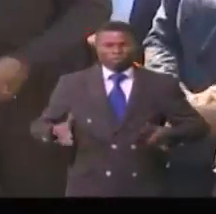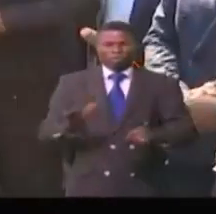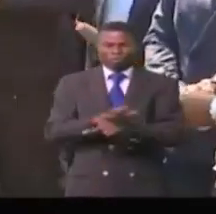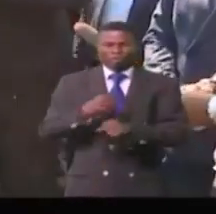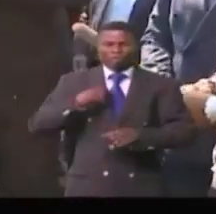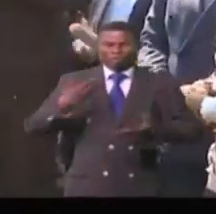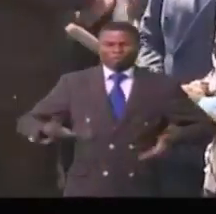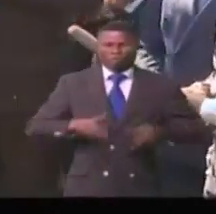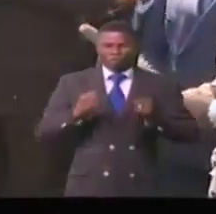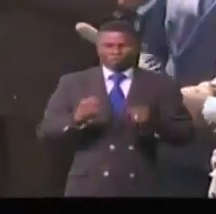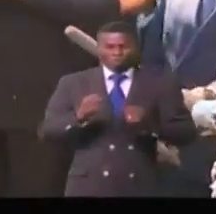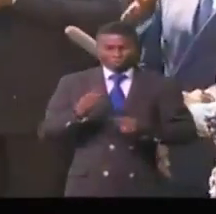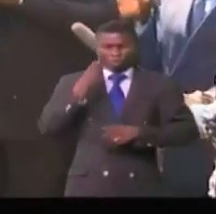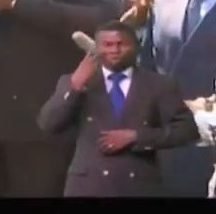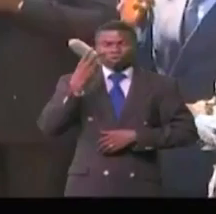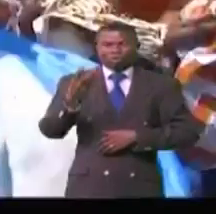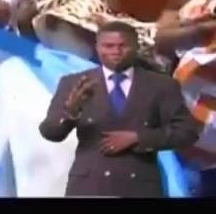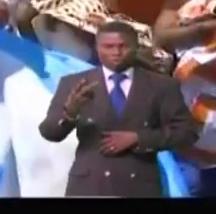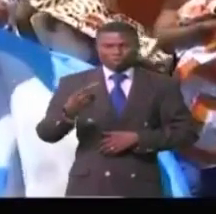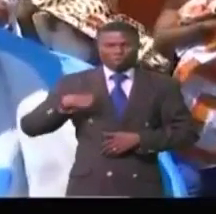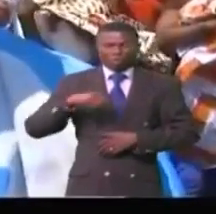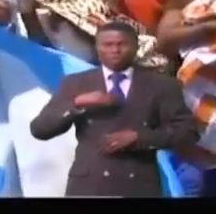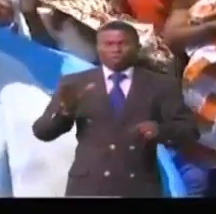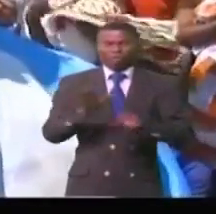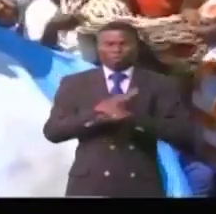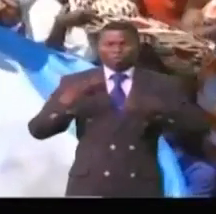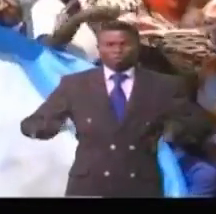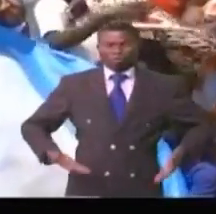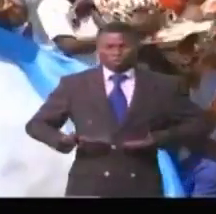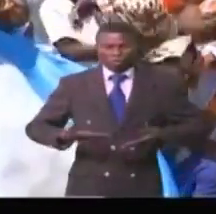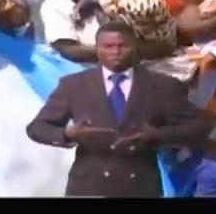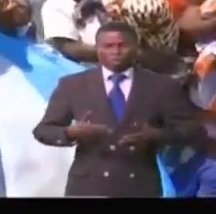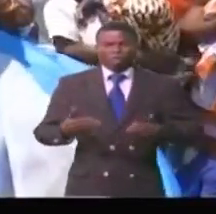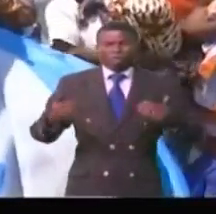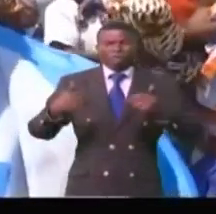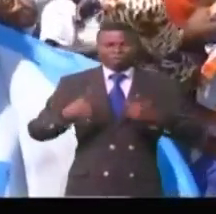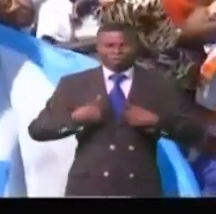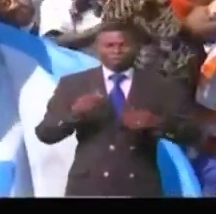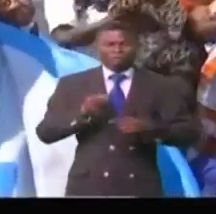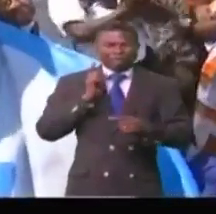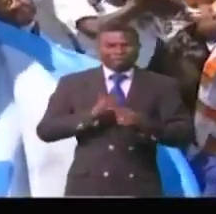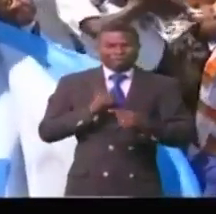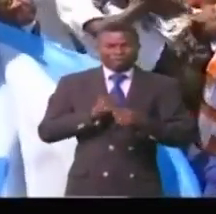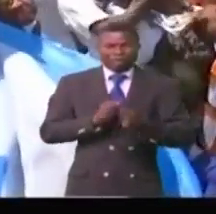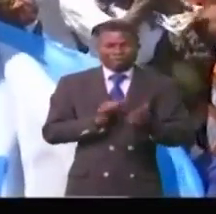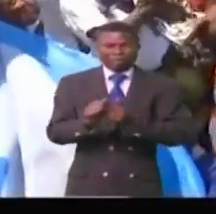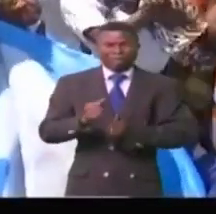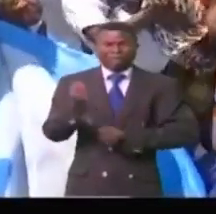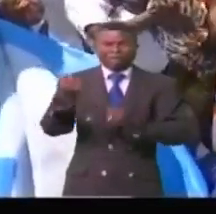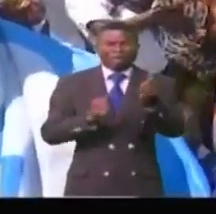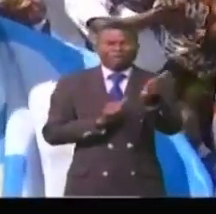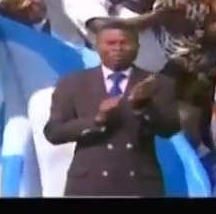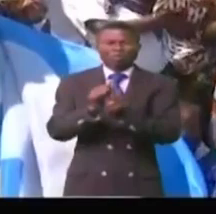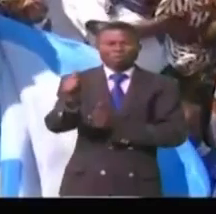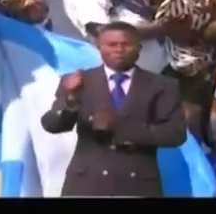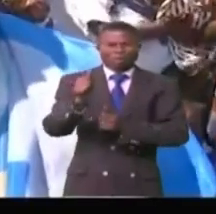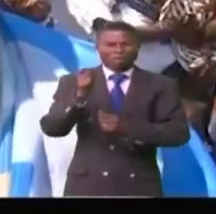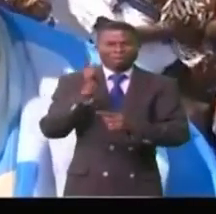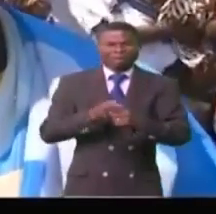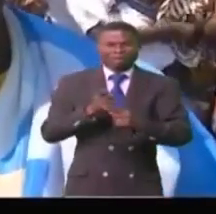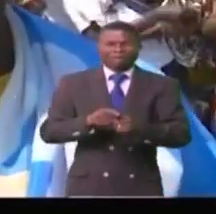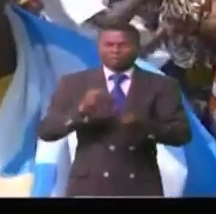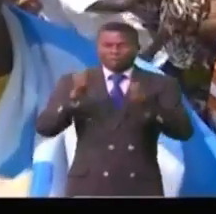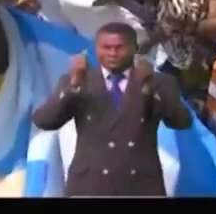heureux d'avoir personnellement et nous sommes très heureux d'avoir un pont. Parce qu'on avait des difficultés, parfois les véhicules traversaient sur des